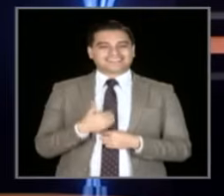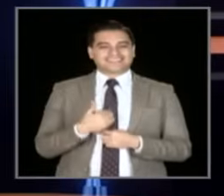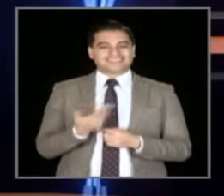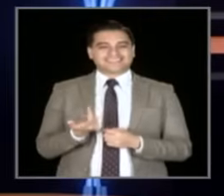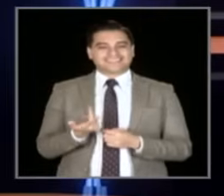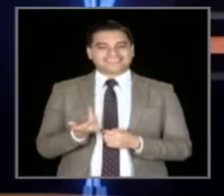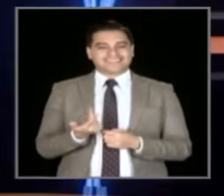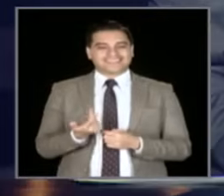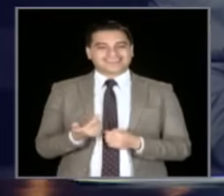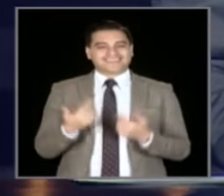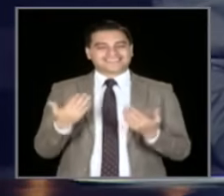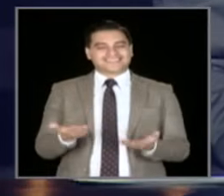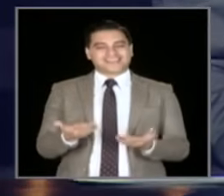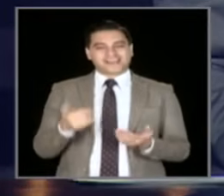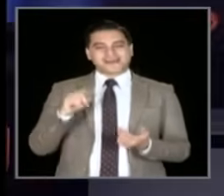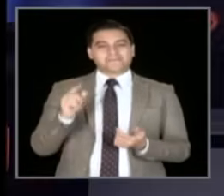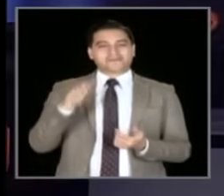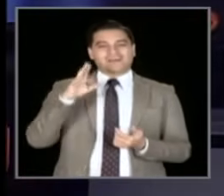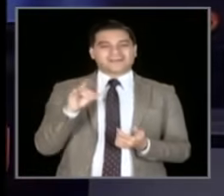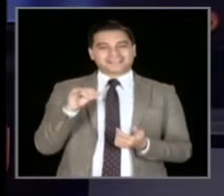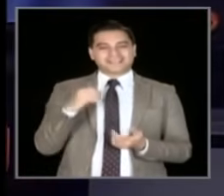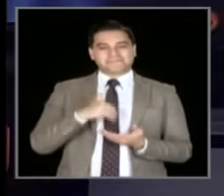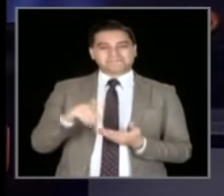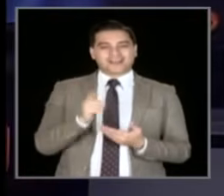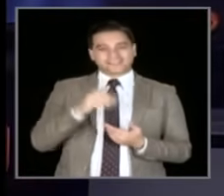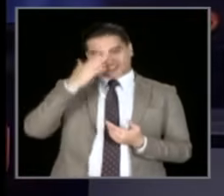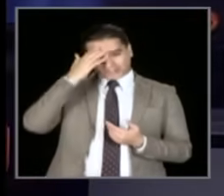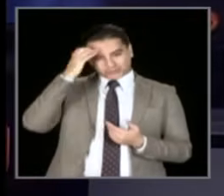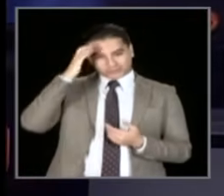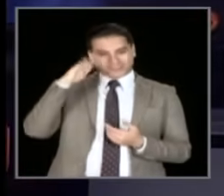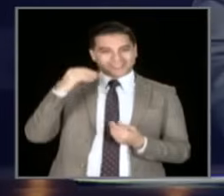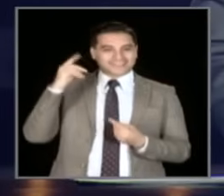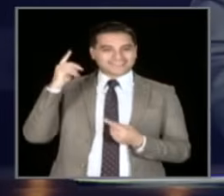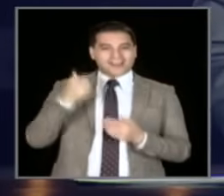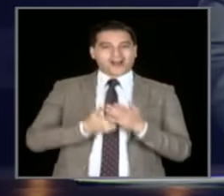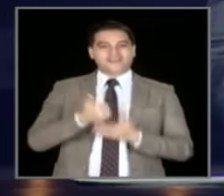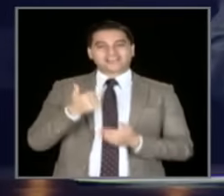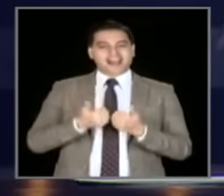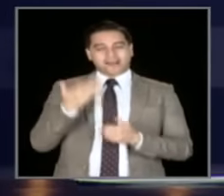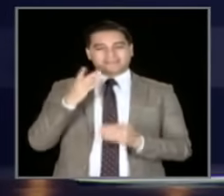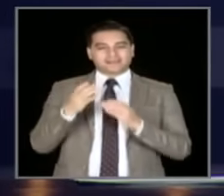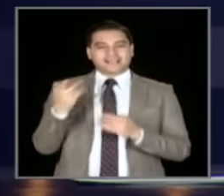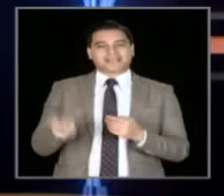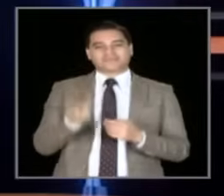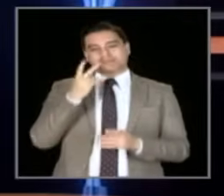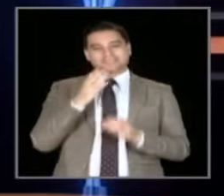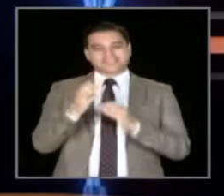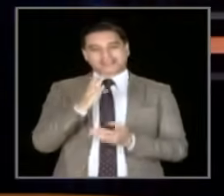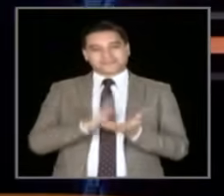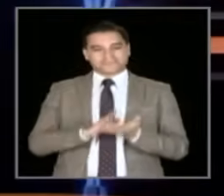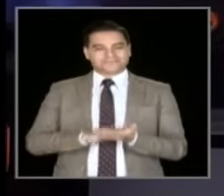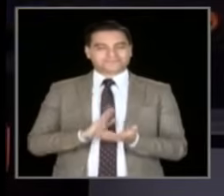أصلاً؟ إبراهيم ما جاش. إبراهيم في أسيوط لسه. أفضل لاعب الماتش اللي فات ب 75 نقطة الحقيقة